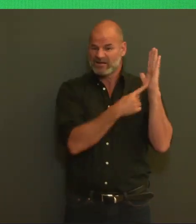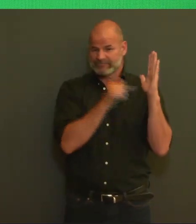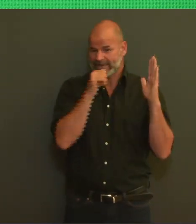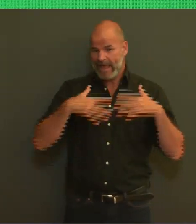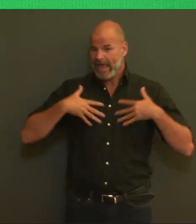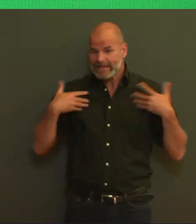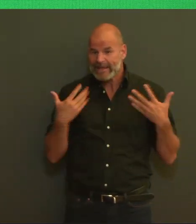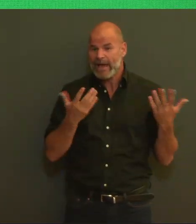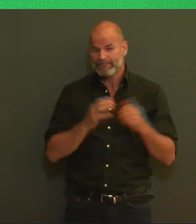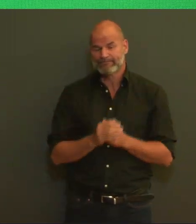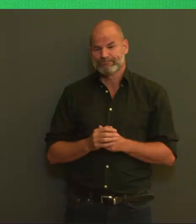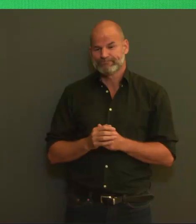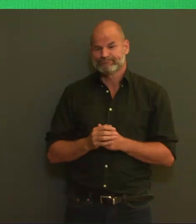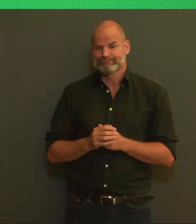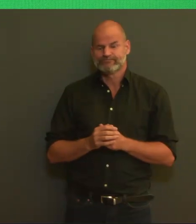allemaal.